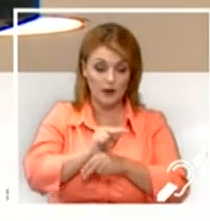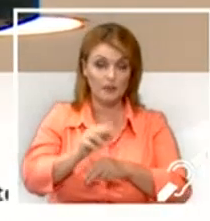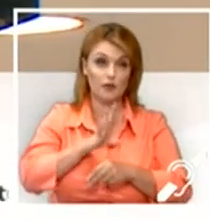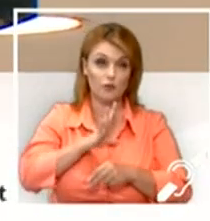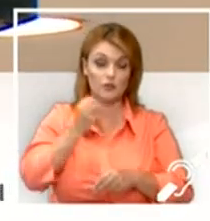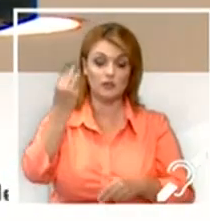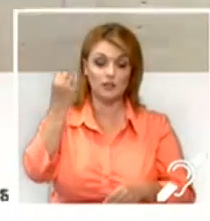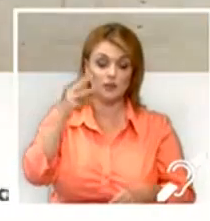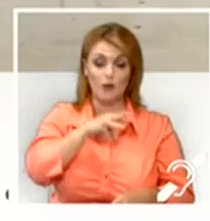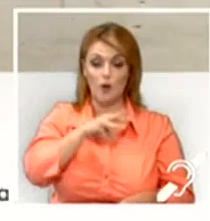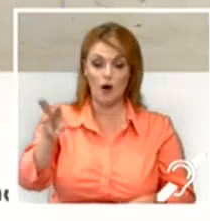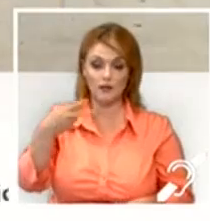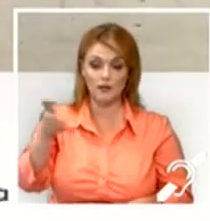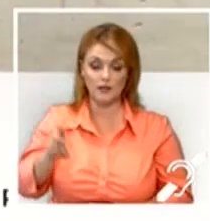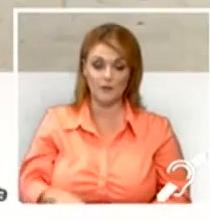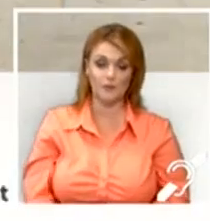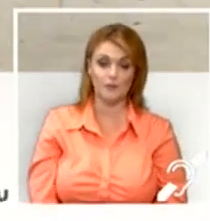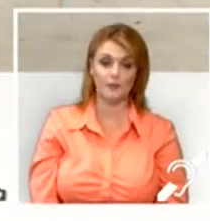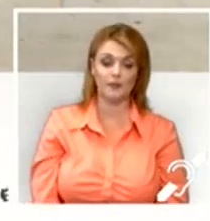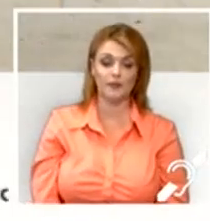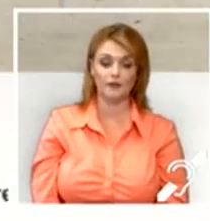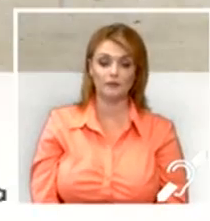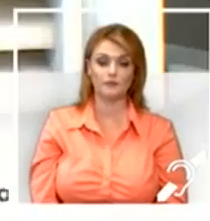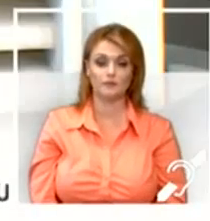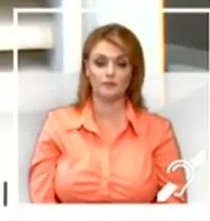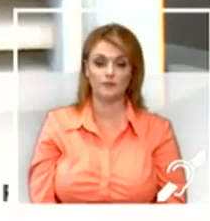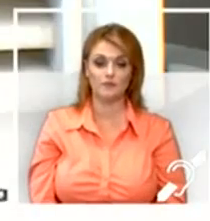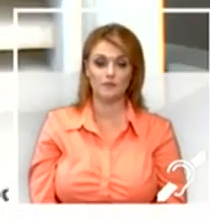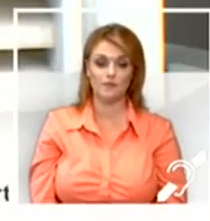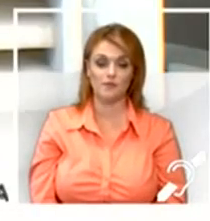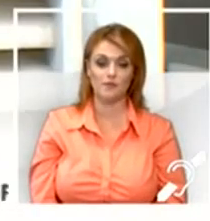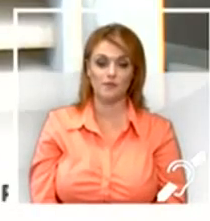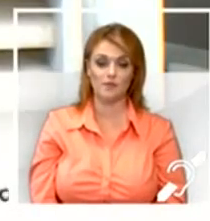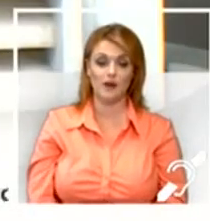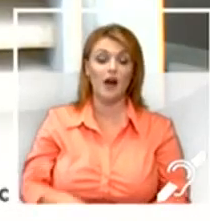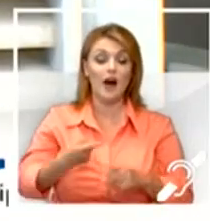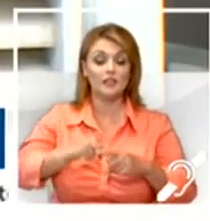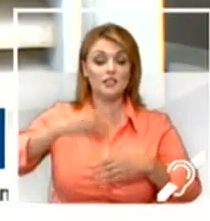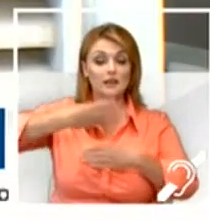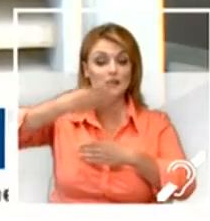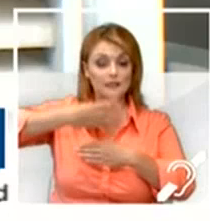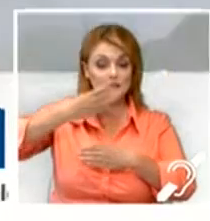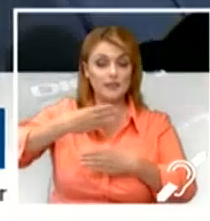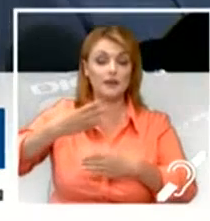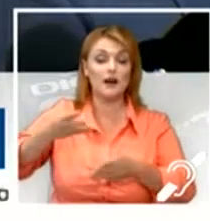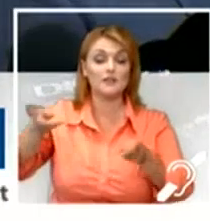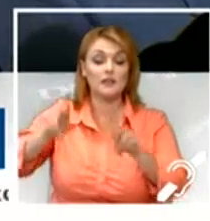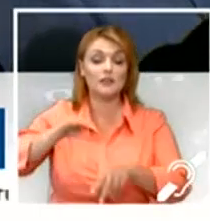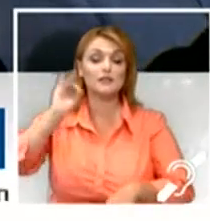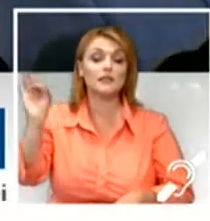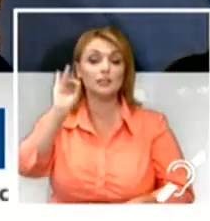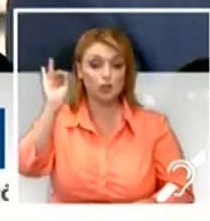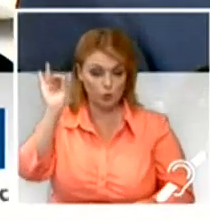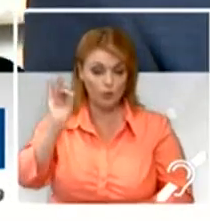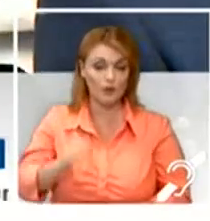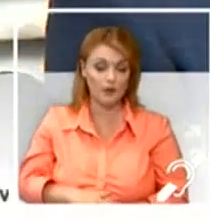pentru Euro 2020. Dar s-au încheiat abia toamna trecută. Este un monument istoric cu tehnologie de ultimă oră. Nu se va putea